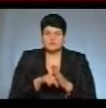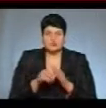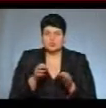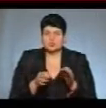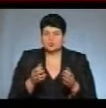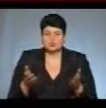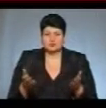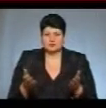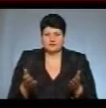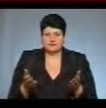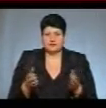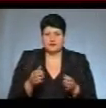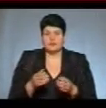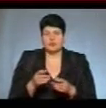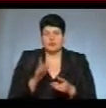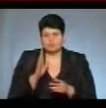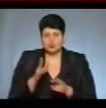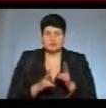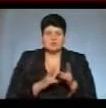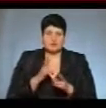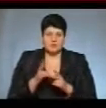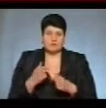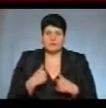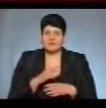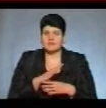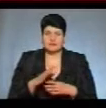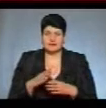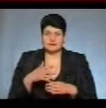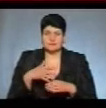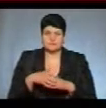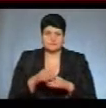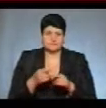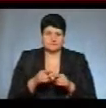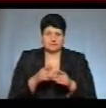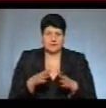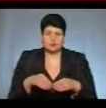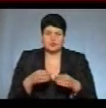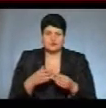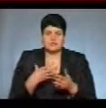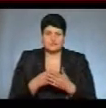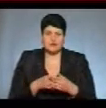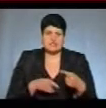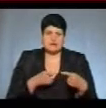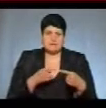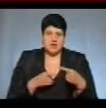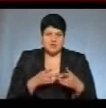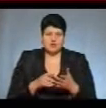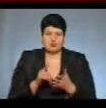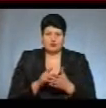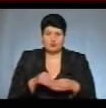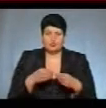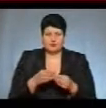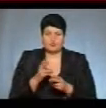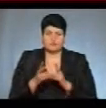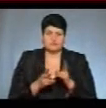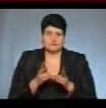І природньо, що будемо оскаржувати, оскільки ми не визнавали цього, подавали свої заперечення, обов'язково подавав апеляційну